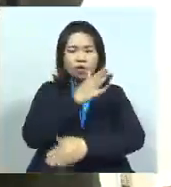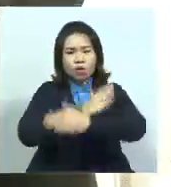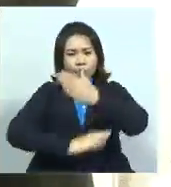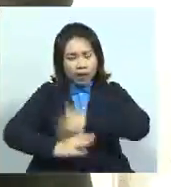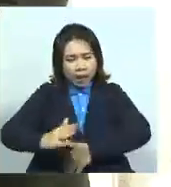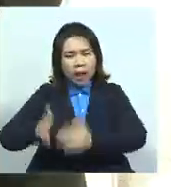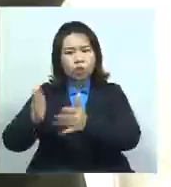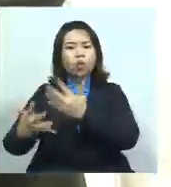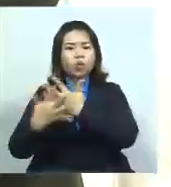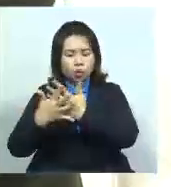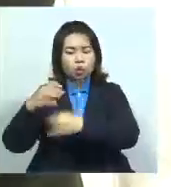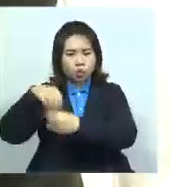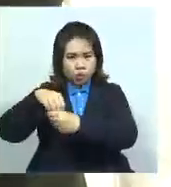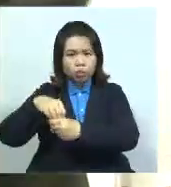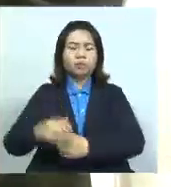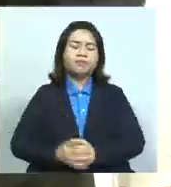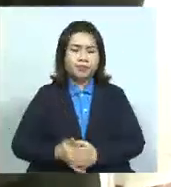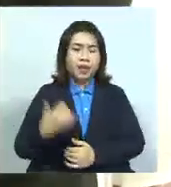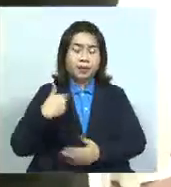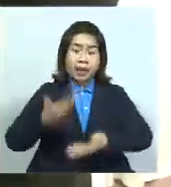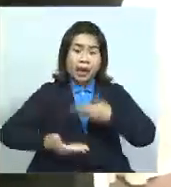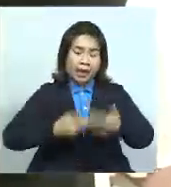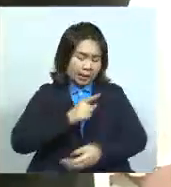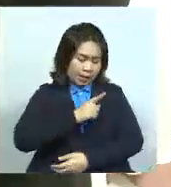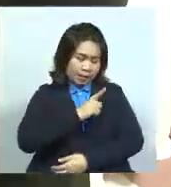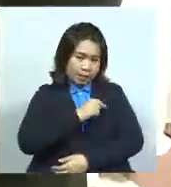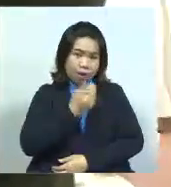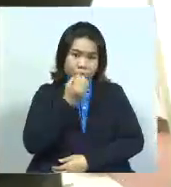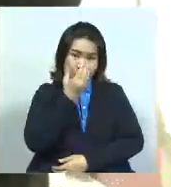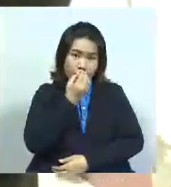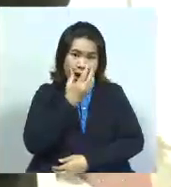ผู้ต้องขังรวมถึงการจัดจำหน่ายดอกมะลิวันแม่